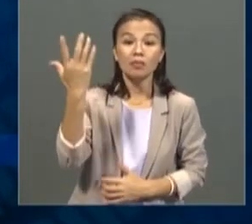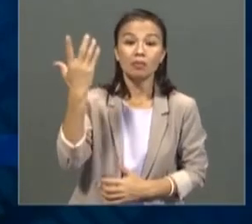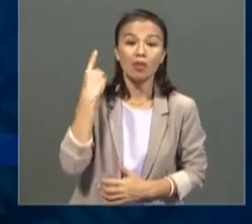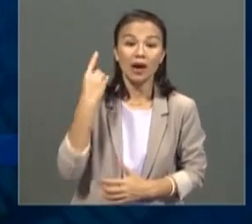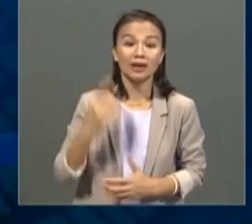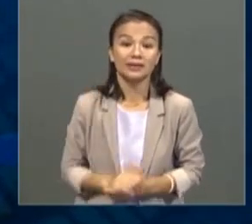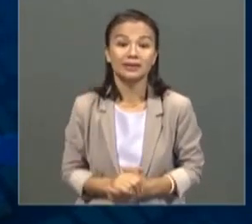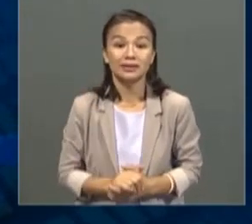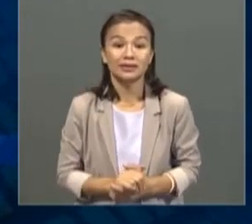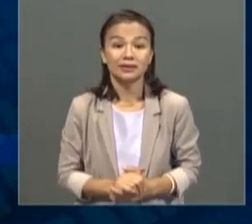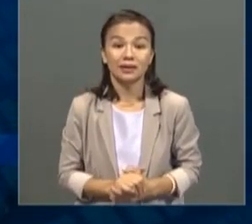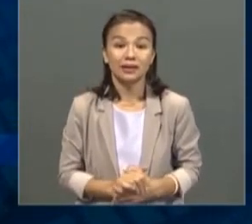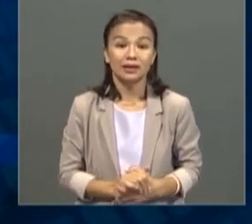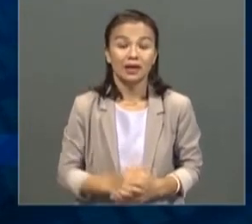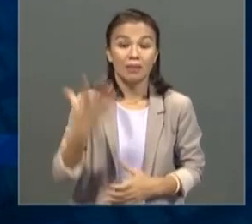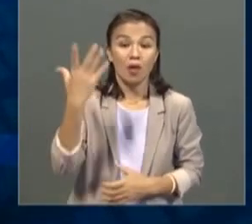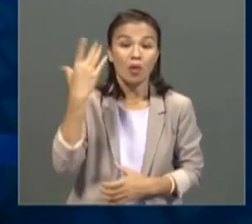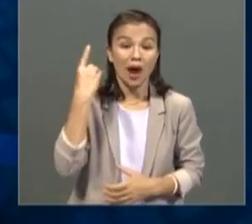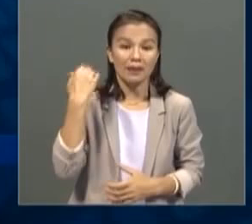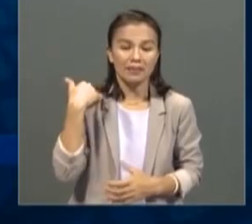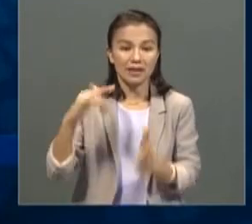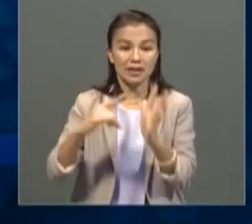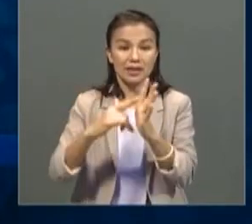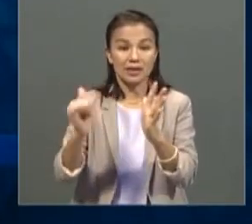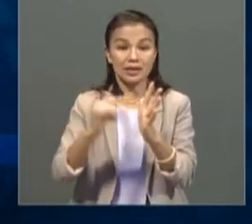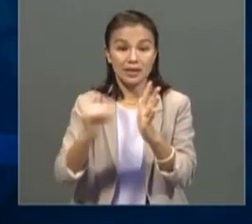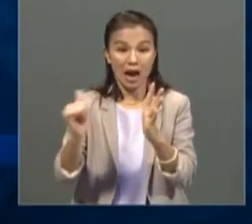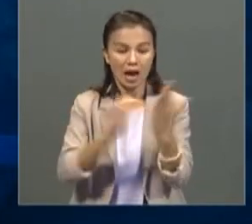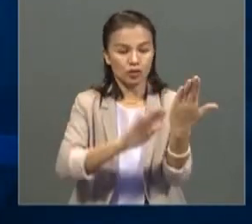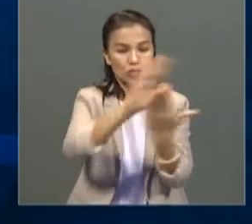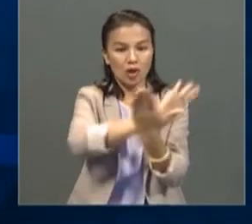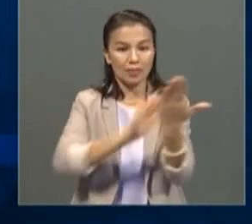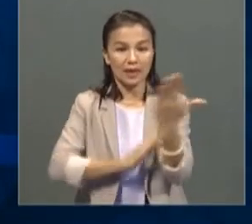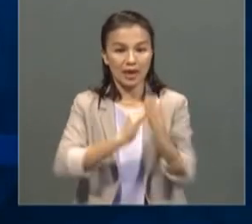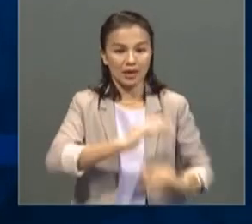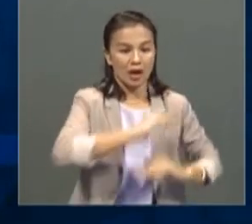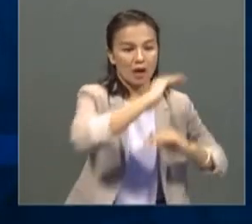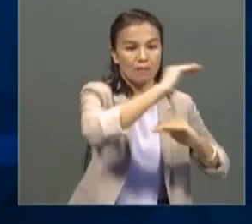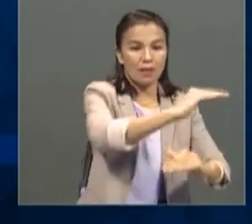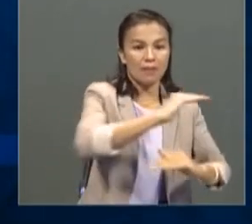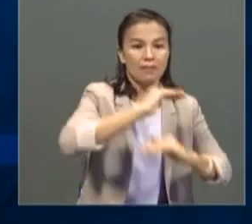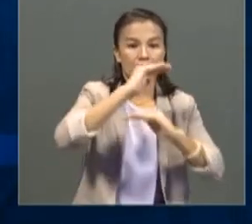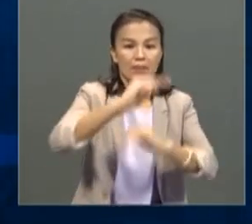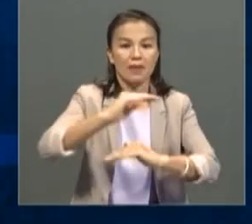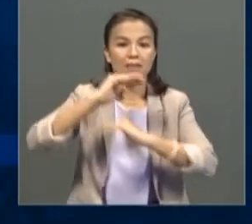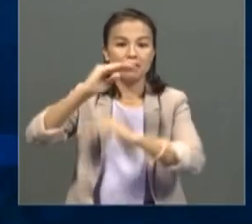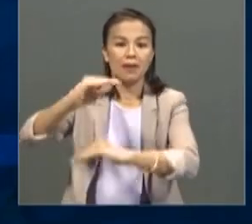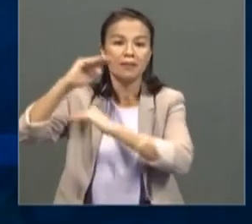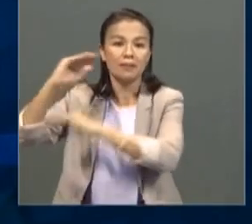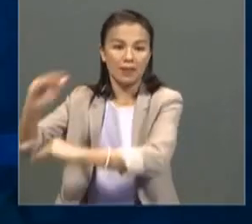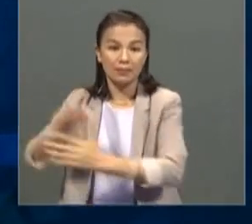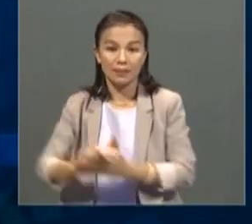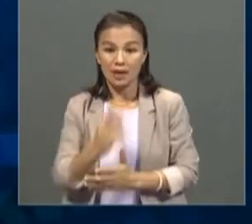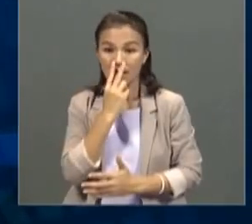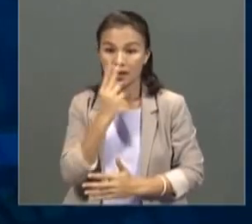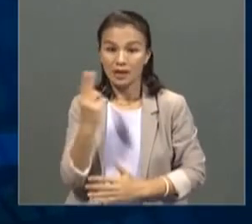นี่ยด้อดาวดาเรกูได้ทูไปบ่ได้มันเนี่ยด้อทราบพี่ด้อท้ายแต่ในงานเราจันโอรูกากวซีพิจารณาไป